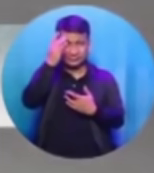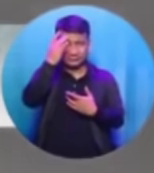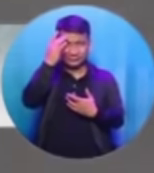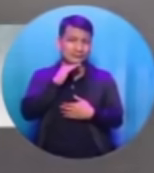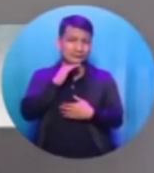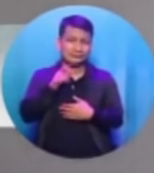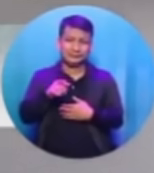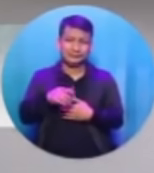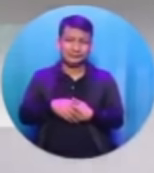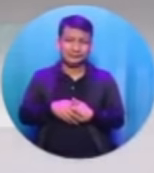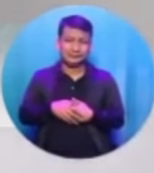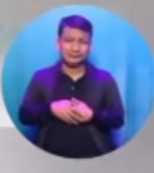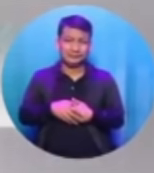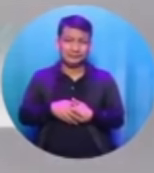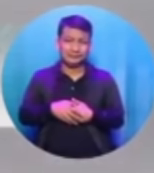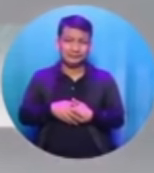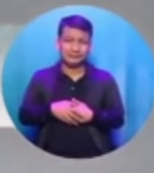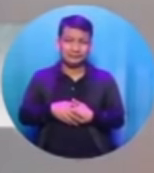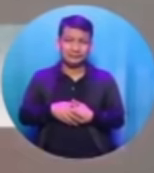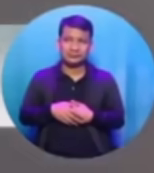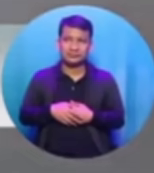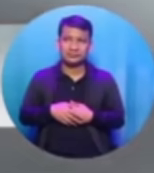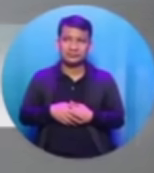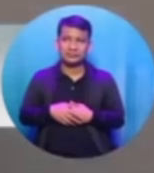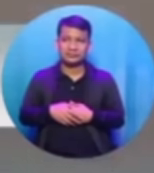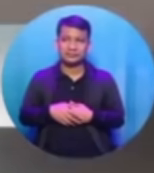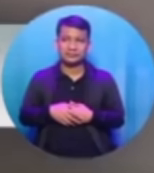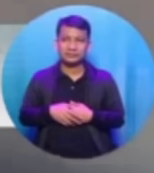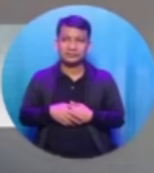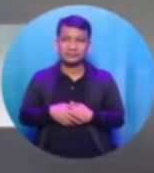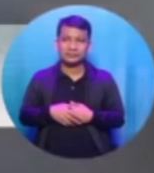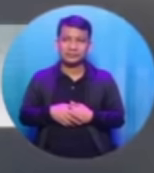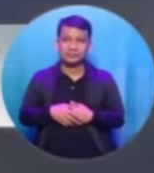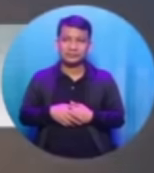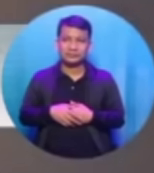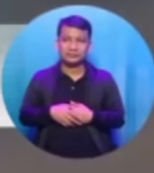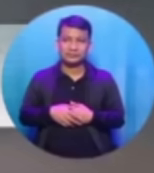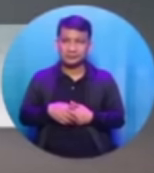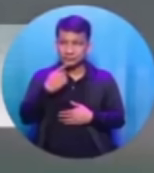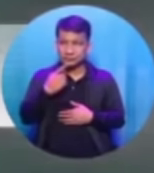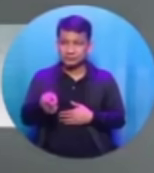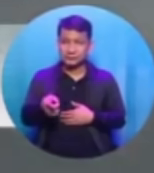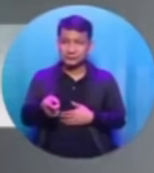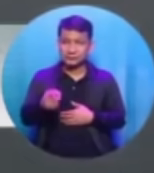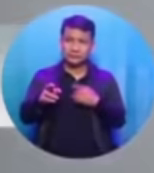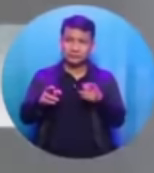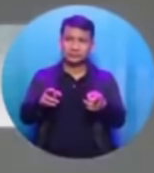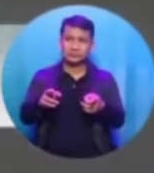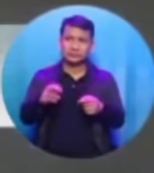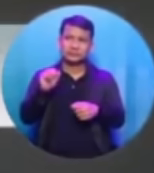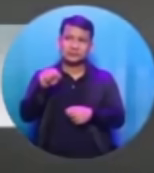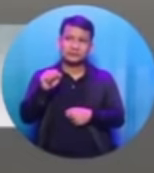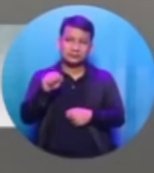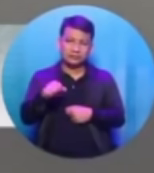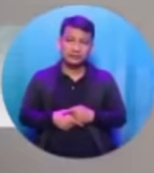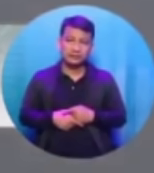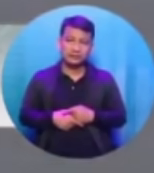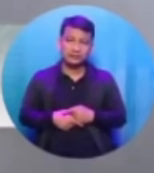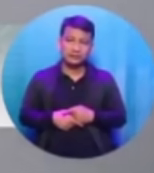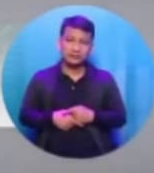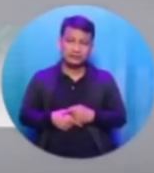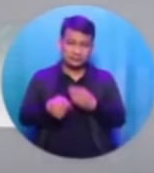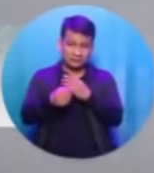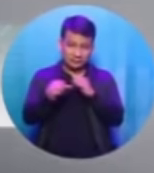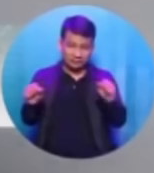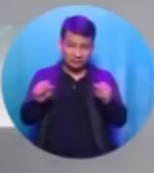kayo doon sa dumi. Alikabok po yun, Sir Idol. Hindi lang, sir. Yung bukod sa alikabok, yung pong sa may CR. Opo. Oh, safe